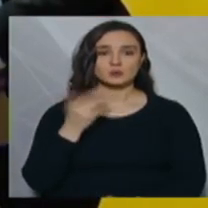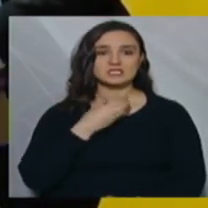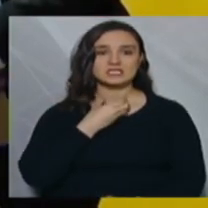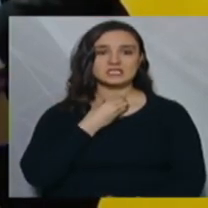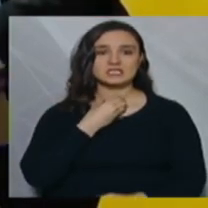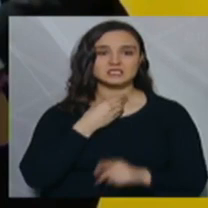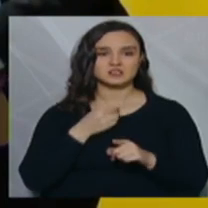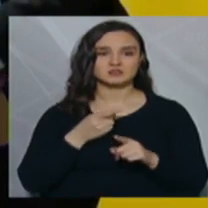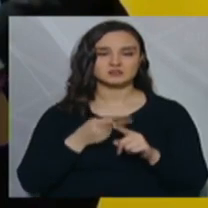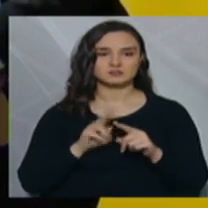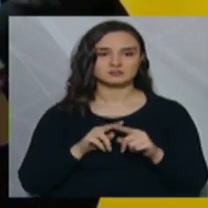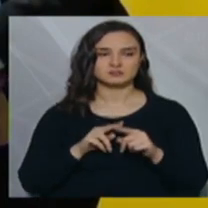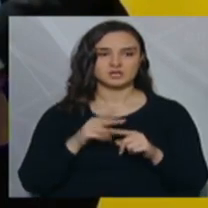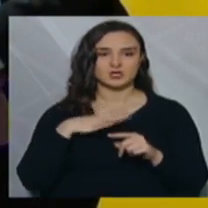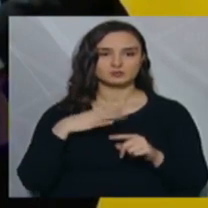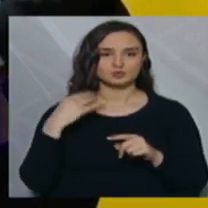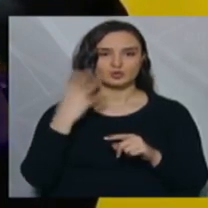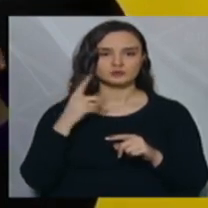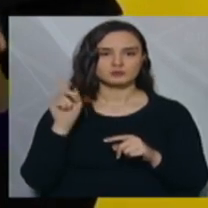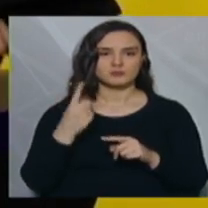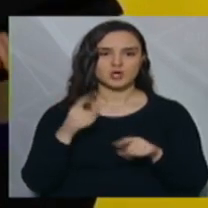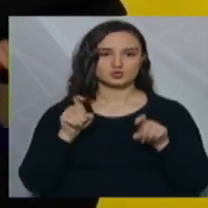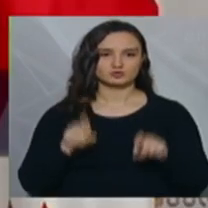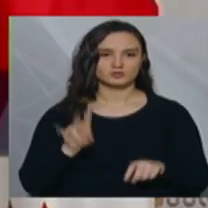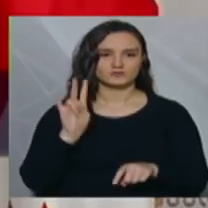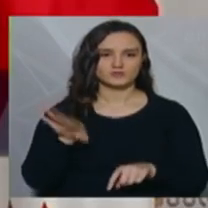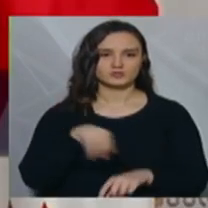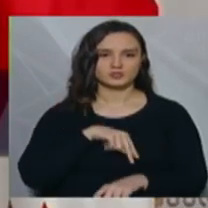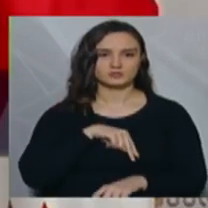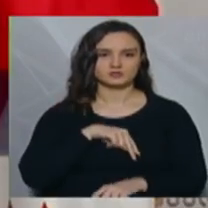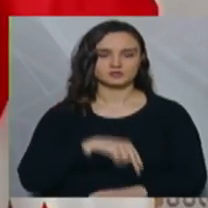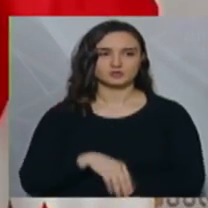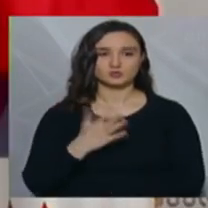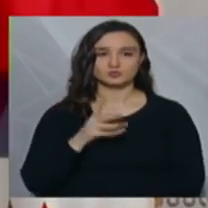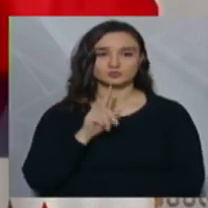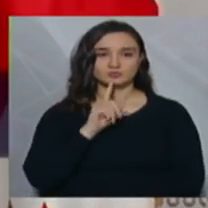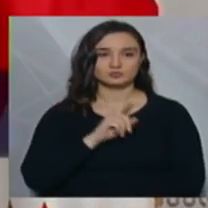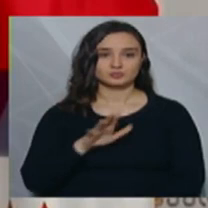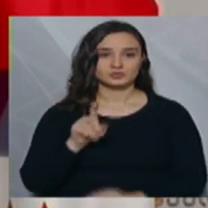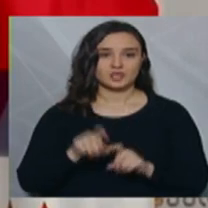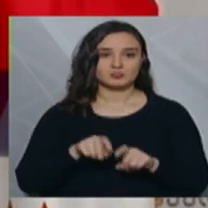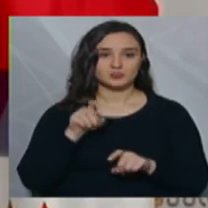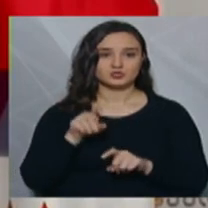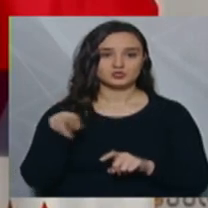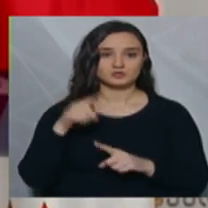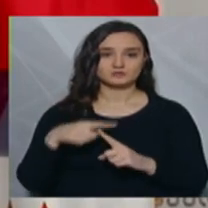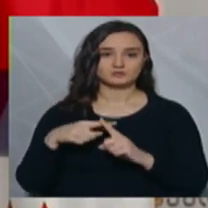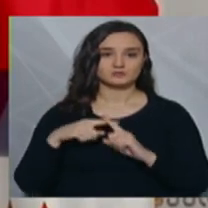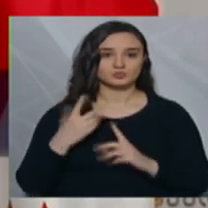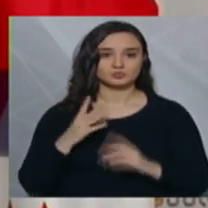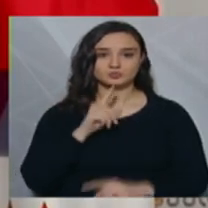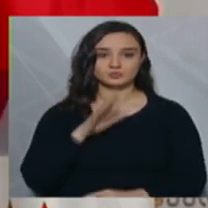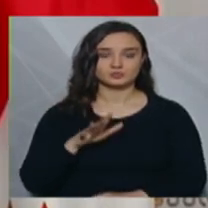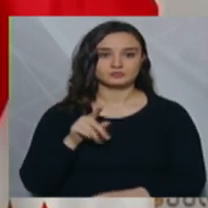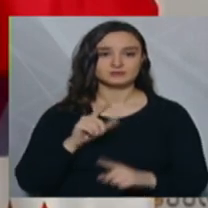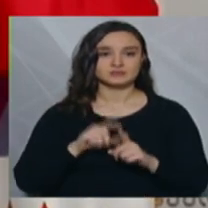გარეშე ქართულ ოცნებას მოუწევს მარტო ჯდომა საქართველოს პარლამენტში. მათი მხრიდან თუ არ იქნება გადადგმული ნაბიჯი ამ კომპრომისულ